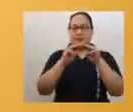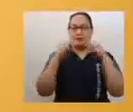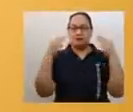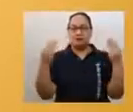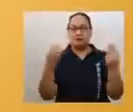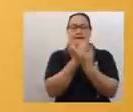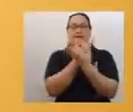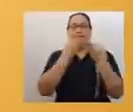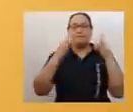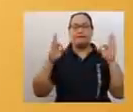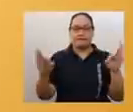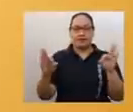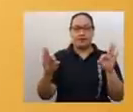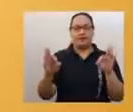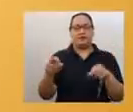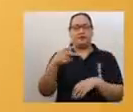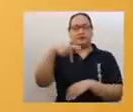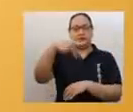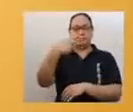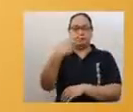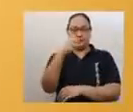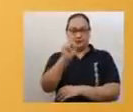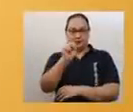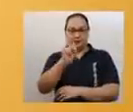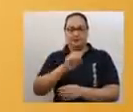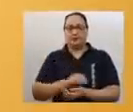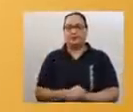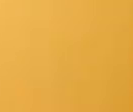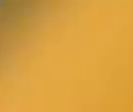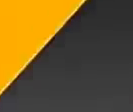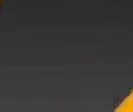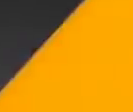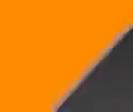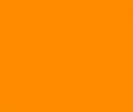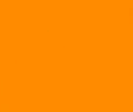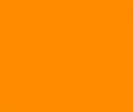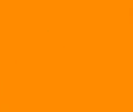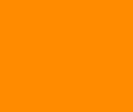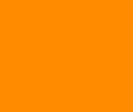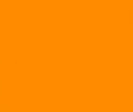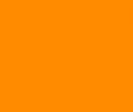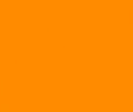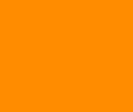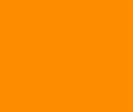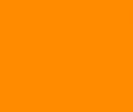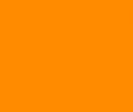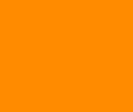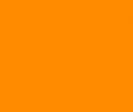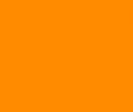na ipamimigay ng libre ng Pampanga High School.